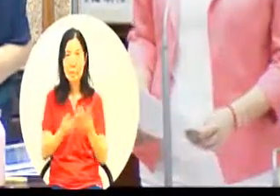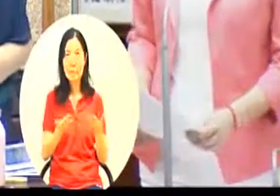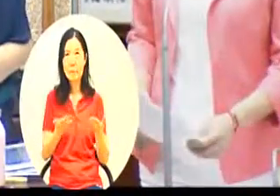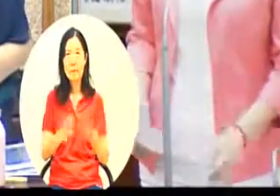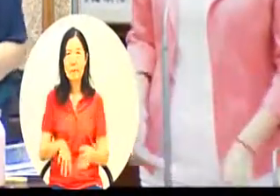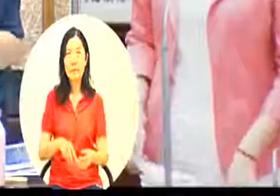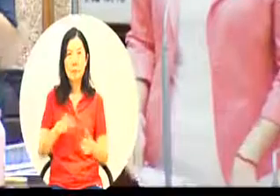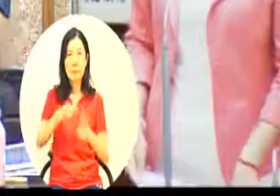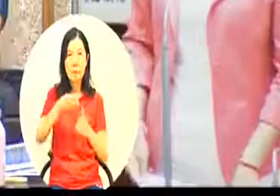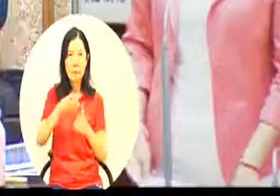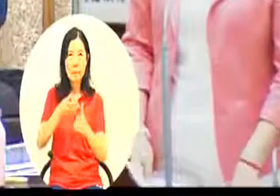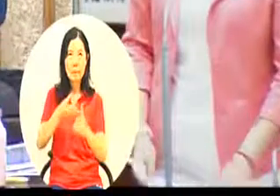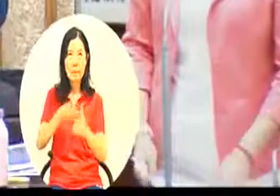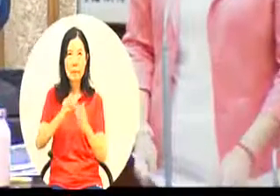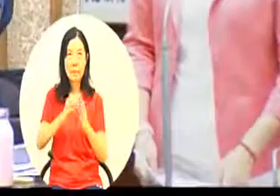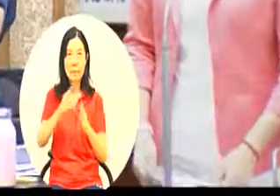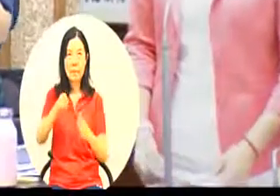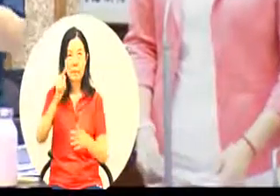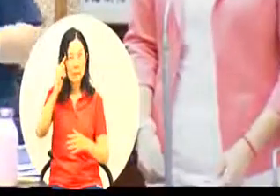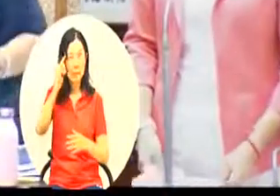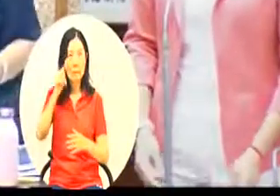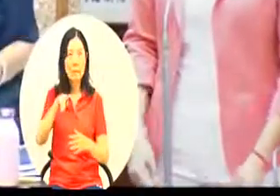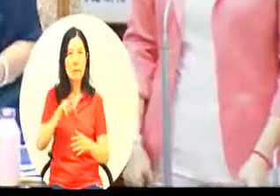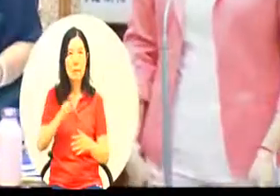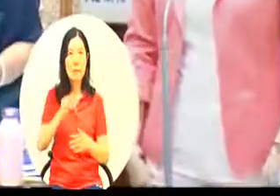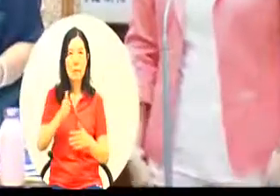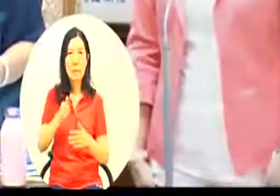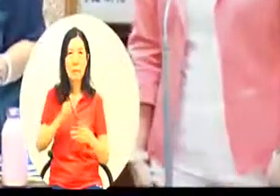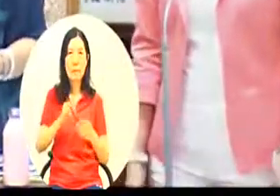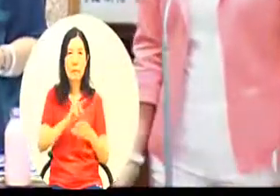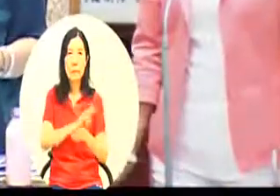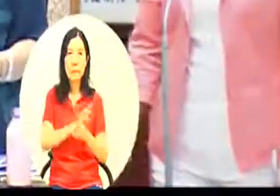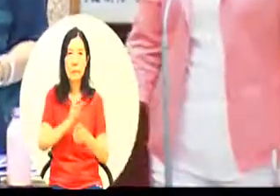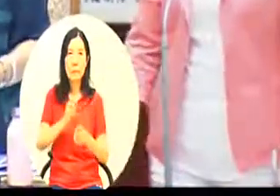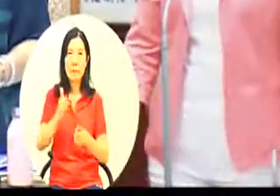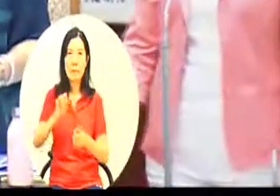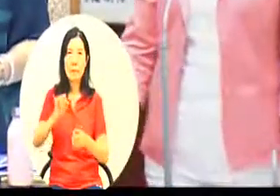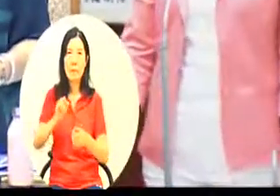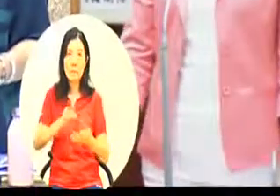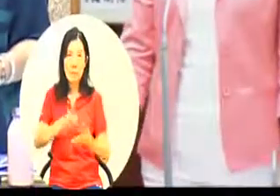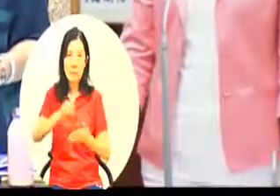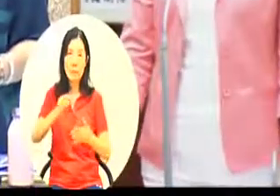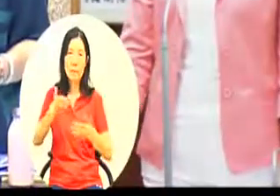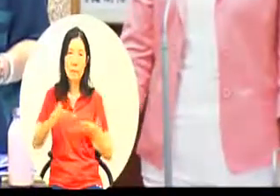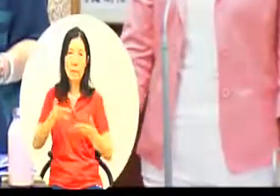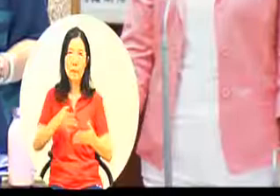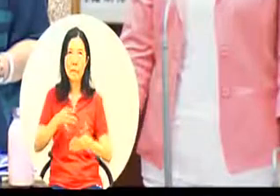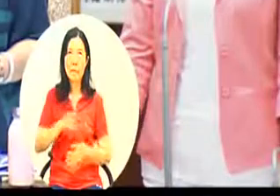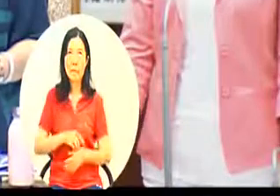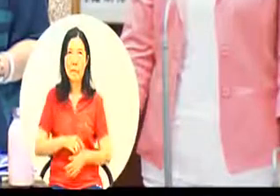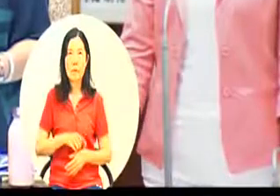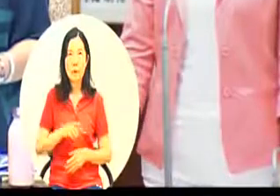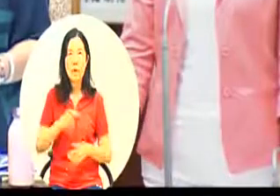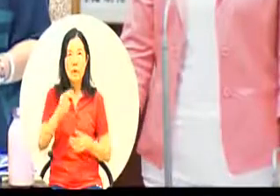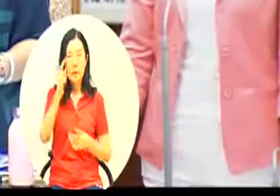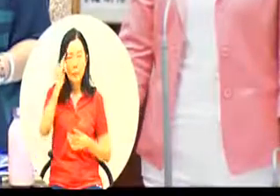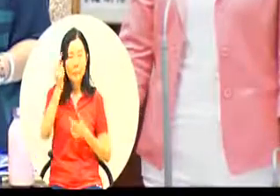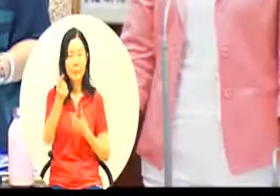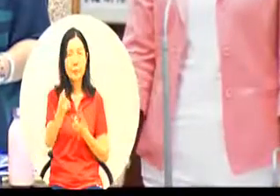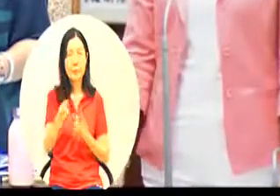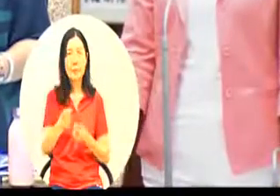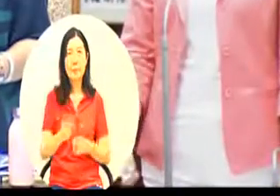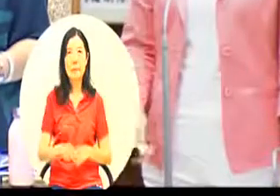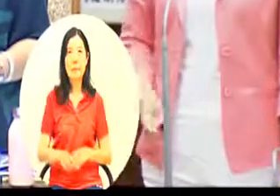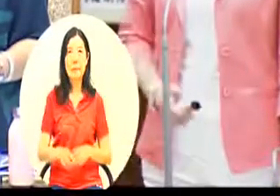长， 请局长 说你的看法。 好，谢谢议长，谢谢李议员。确实，李议员提到的这问题，我们都心有同感哦。其实，只能